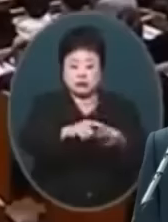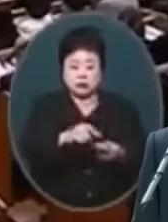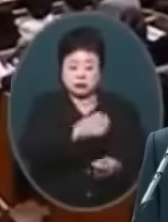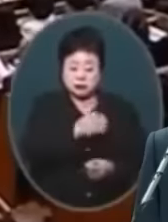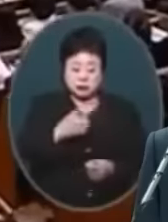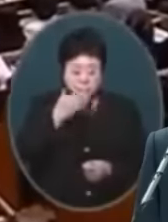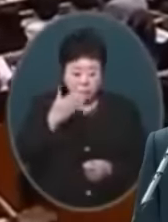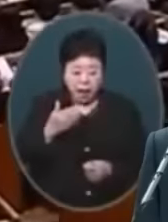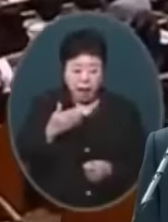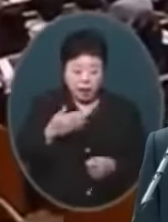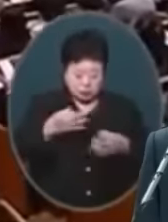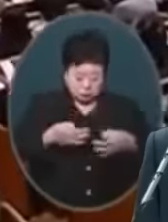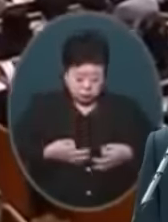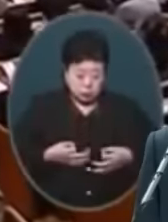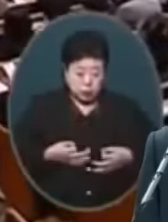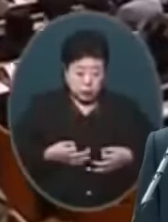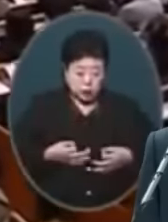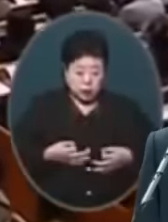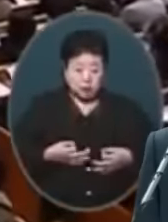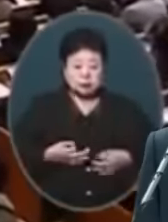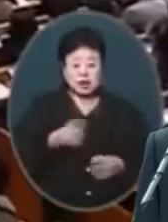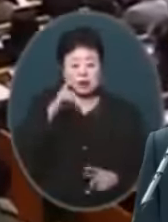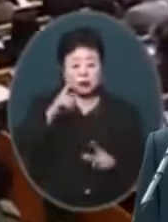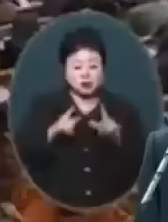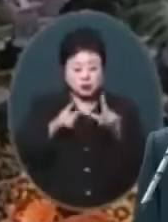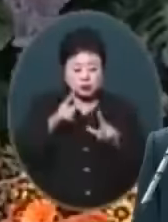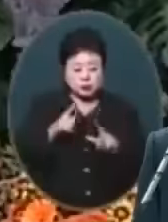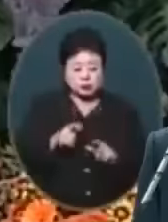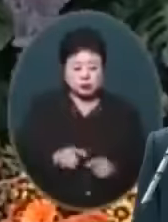내가 내 자신을 살펴볼 때